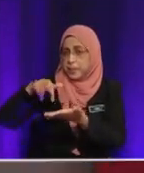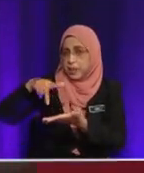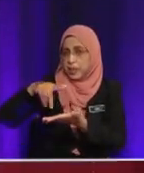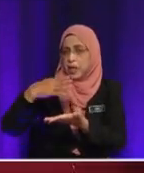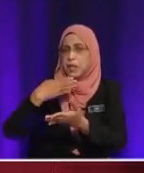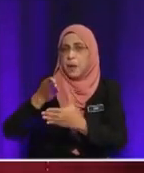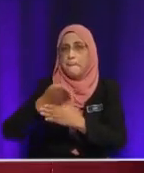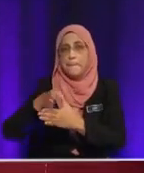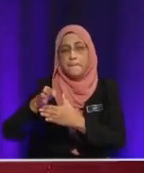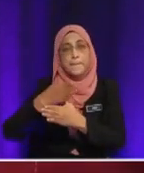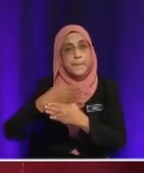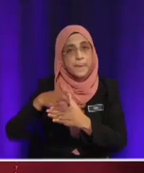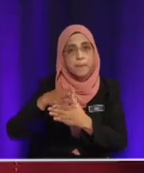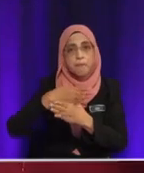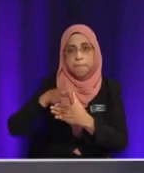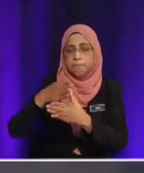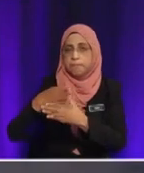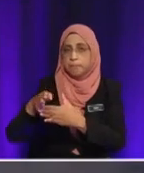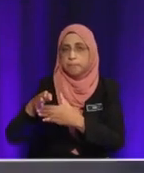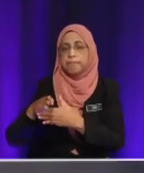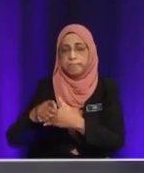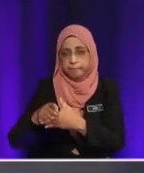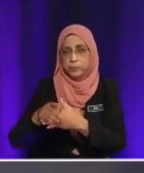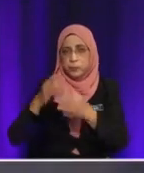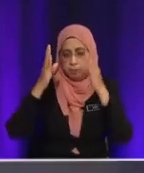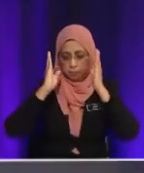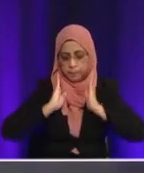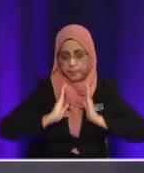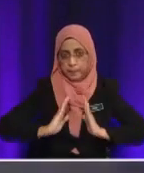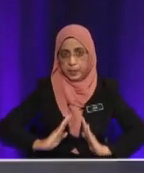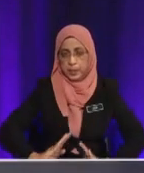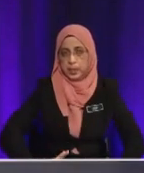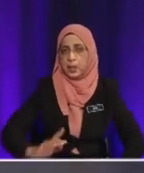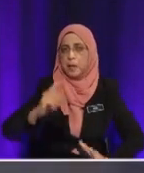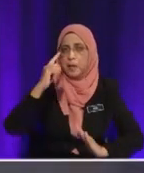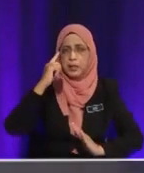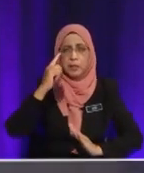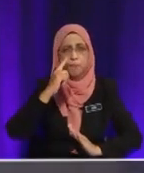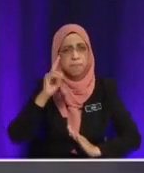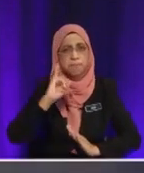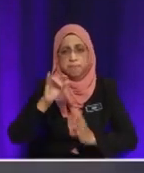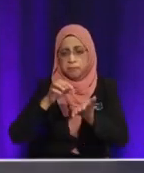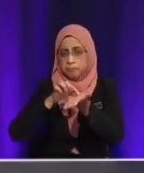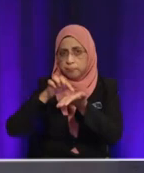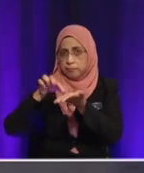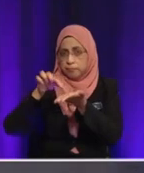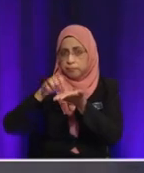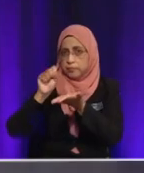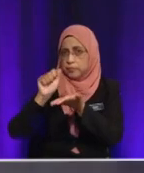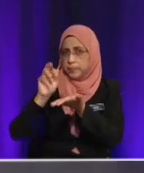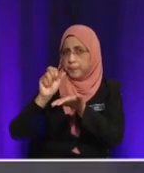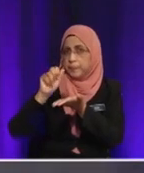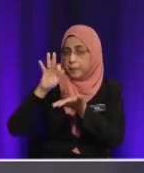ada bahagian-bahagian dia. Yang berkaitan atas, dengan anggota badan kita yang lain lah. Atas ni bahagian mata, bahagian hidung. Okey, nanti kita insya-Allah kita